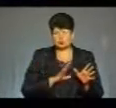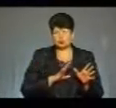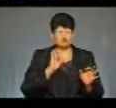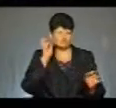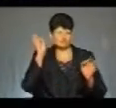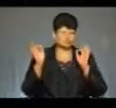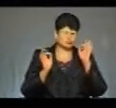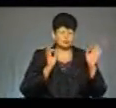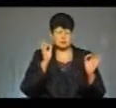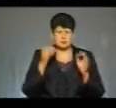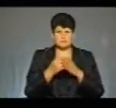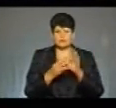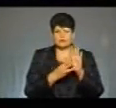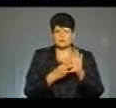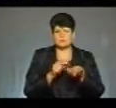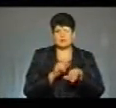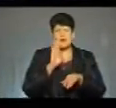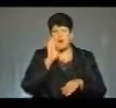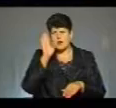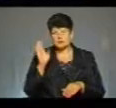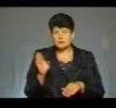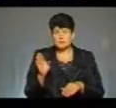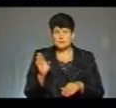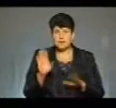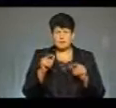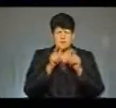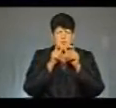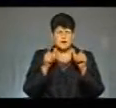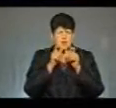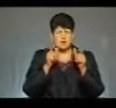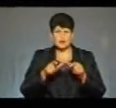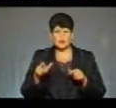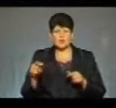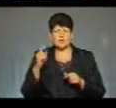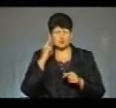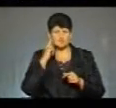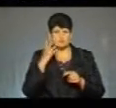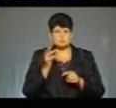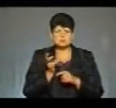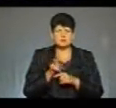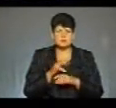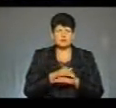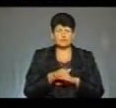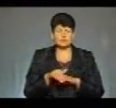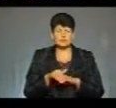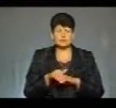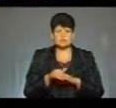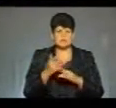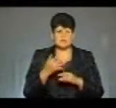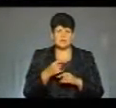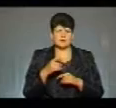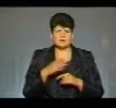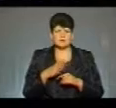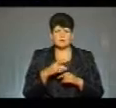шумний, десь біля 8 ранку. І потім крики людини ми почули, вийшли на вулицю, ну, через декілька хвилин,